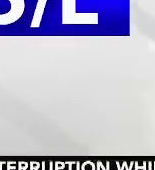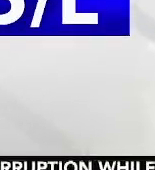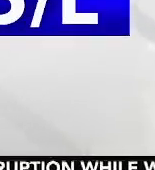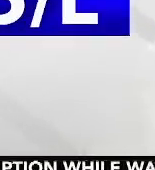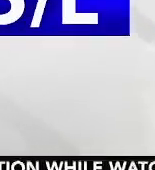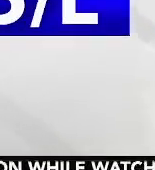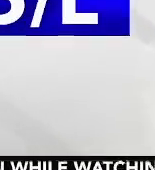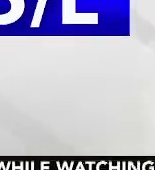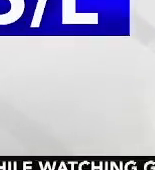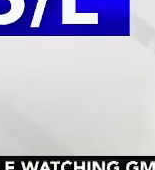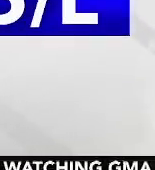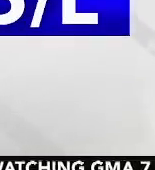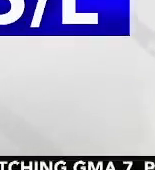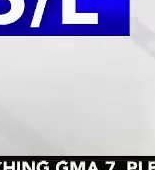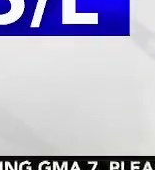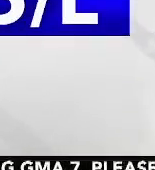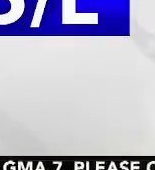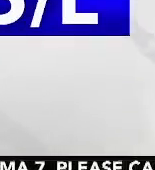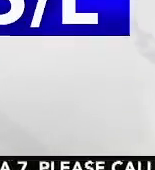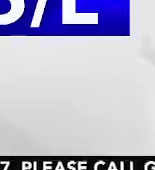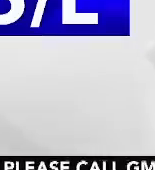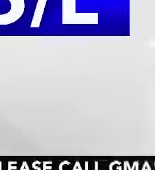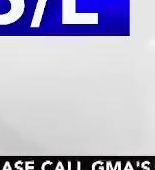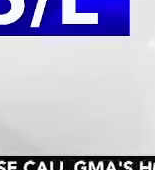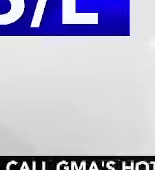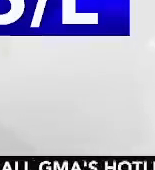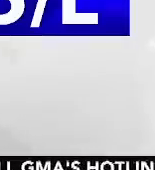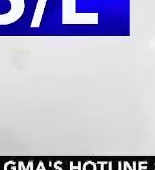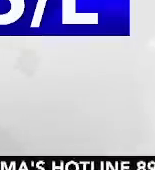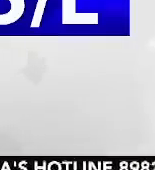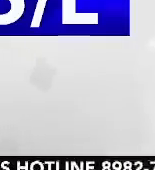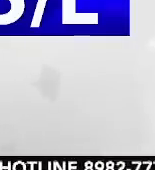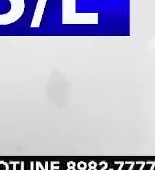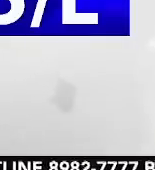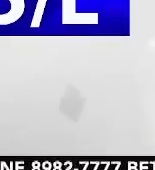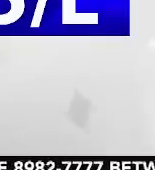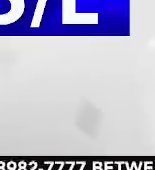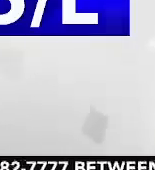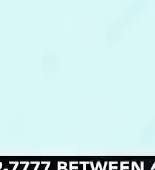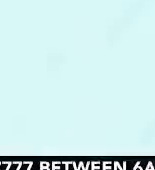sa gasolina at 39 pesos and 65 centavos sa kerosene.